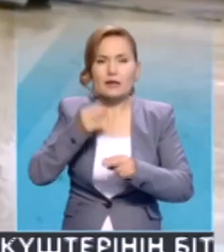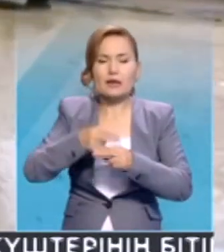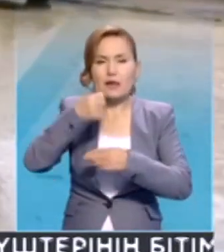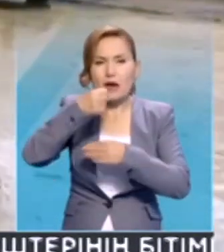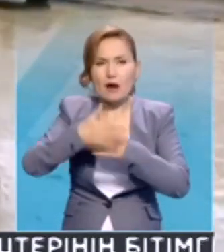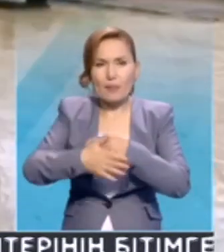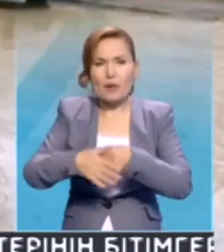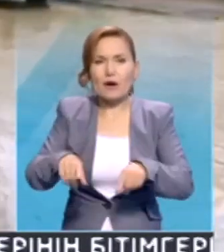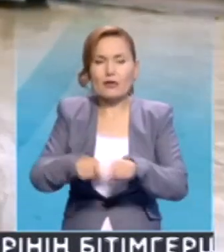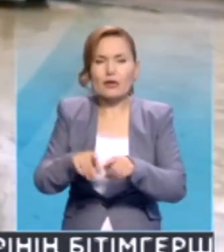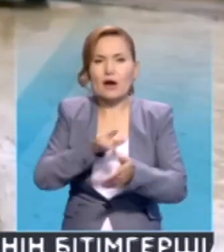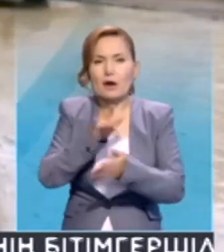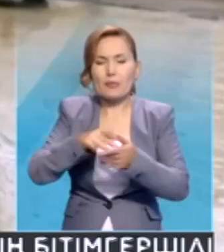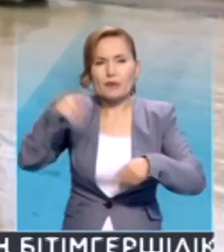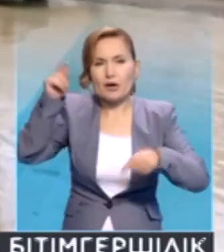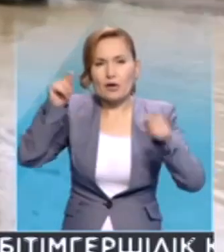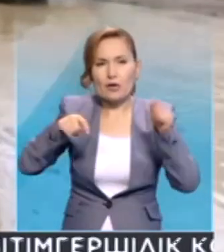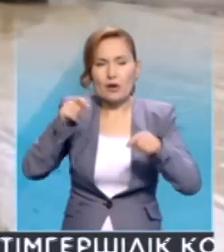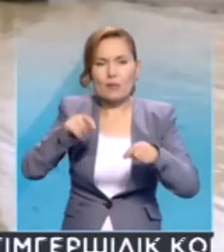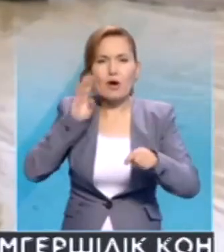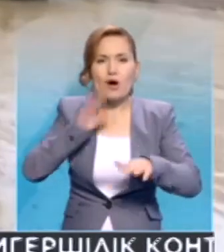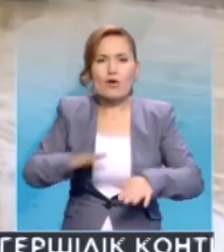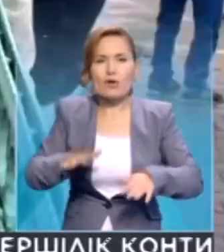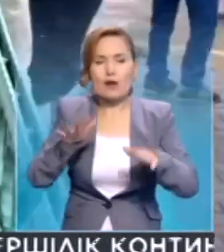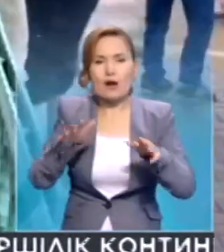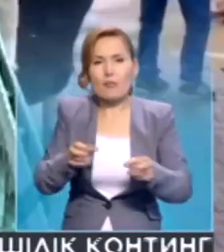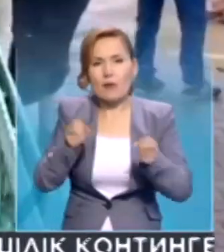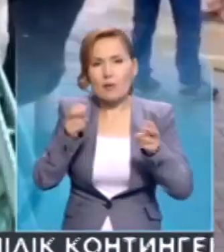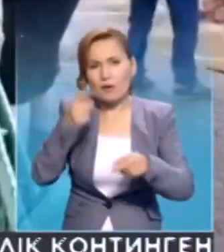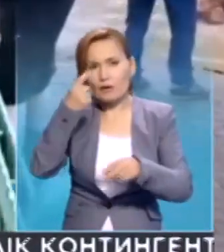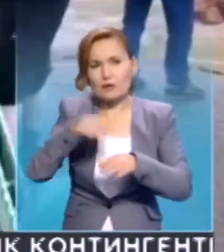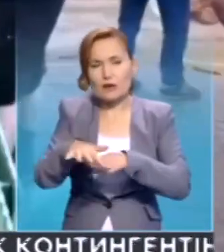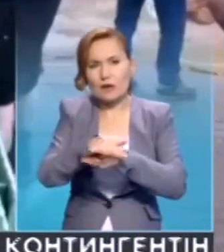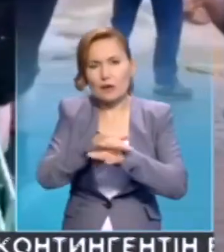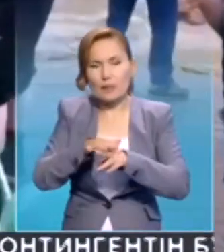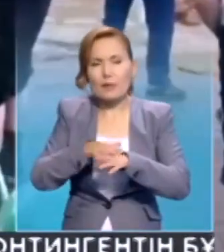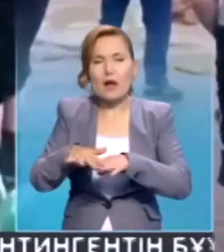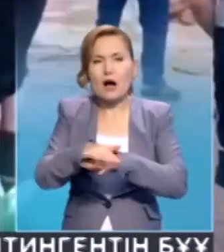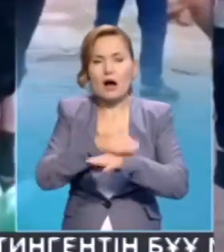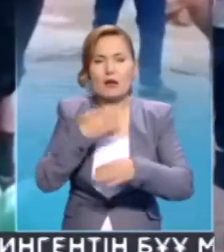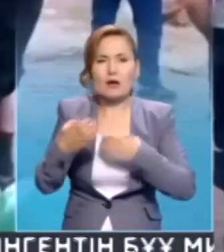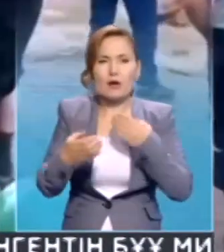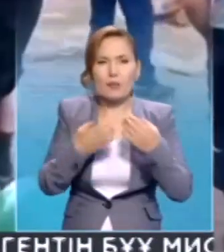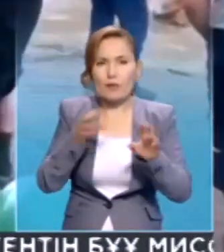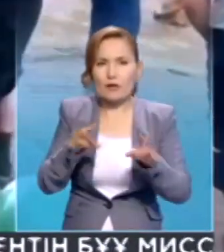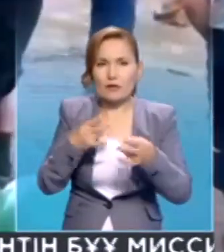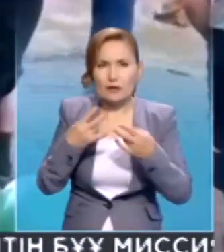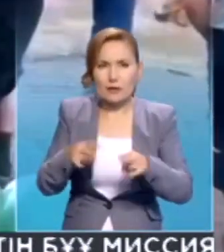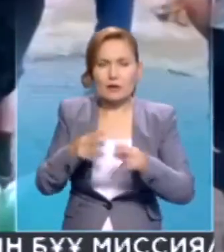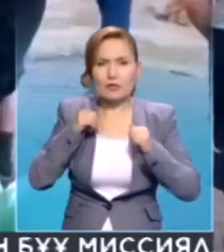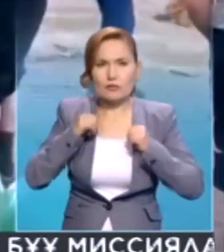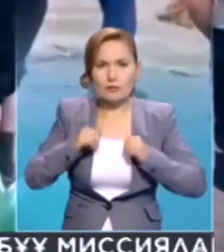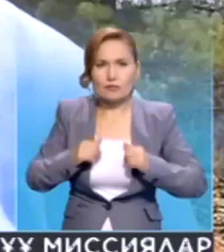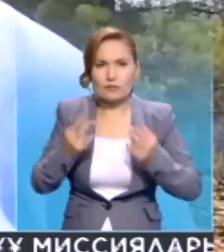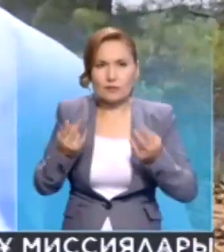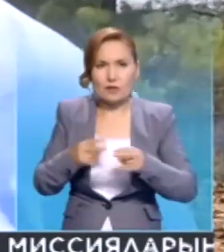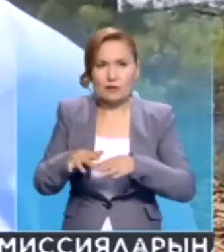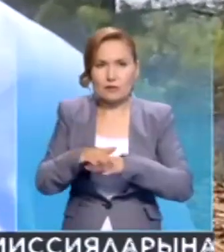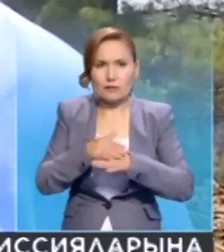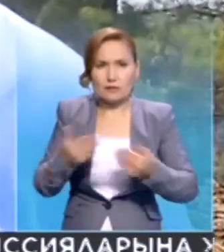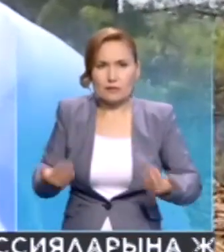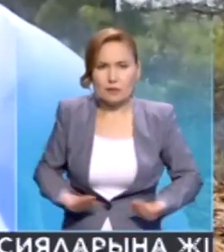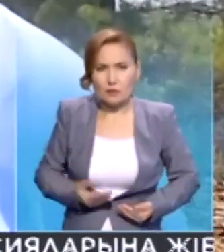Анкара қаласында да нөсер жаңбыр жауады деген болжам бар. Мамандар халықты үйге бой алдырмай, сабырлық сақтауға шақырды.